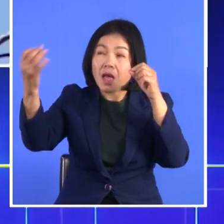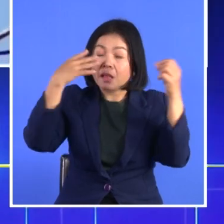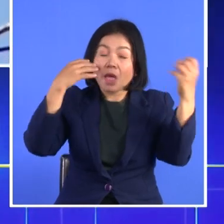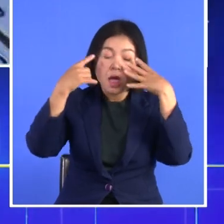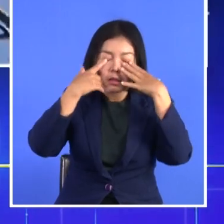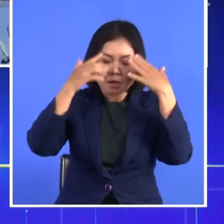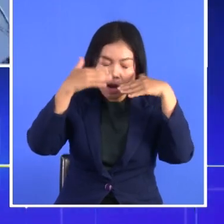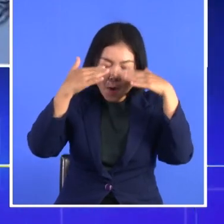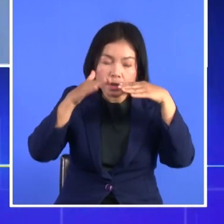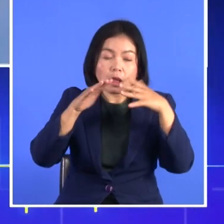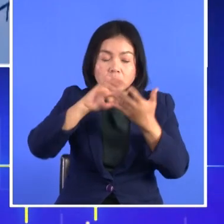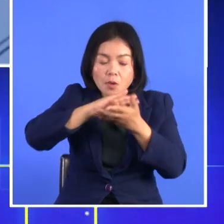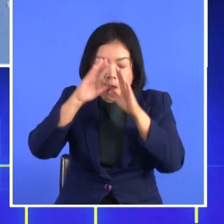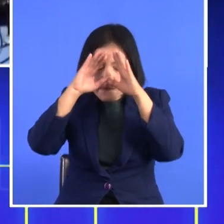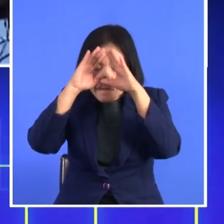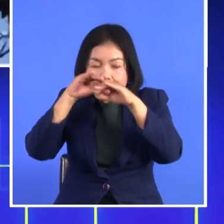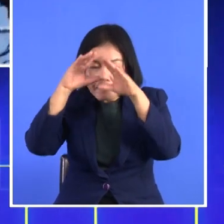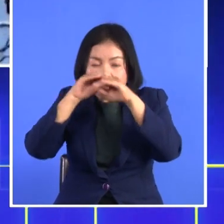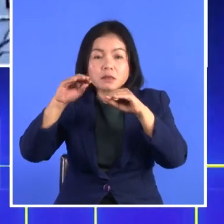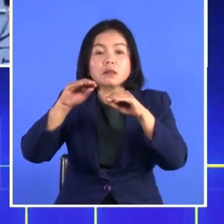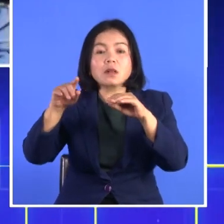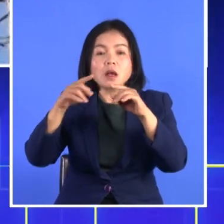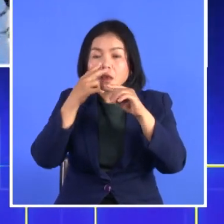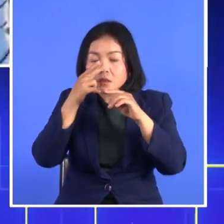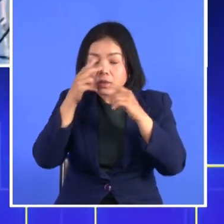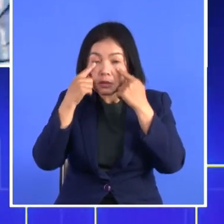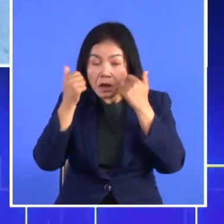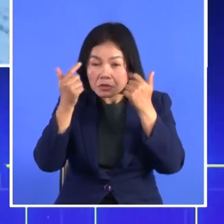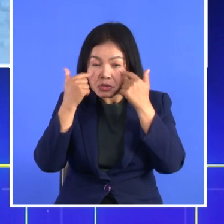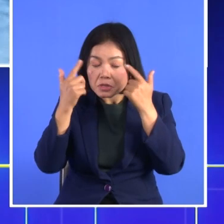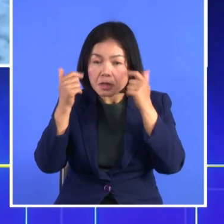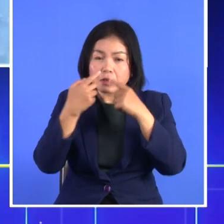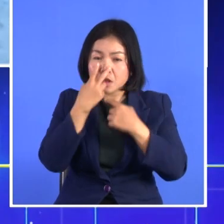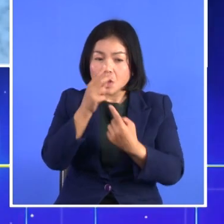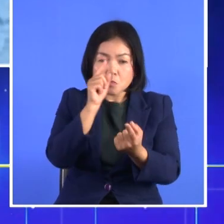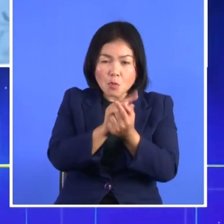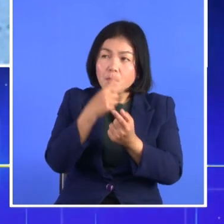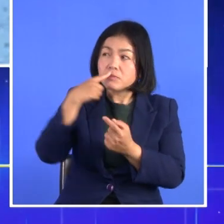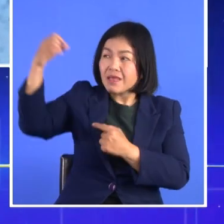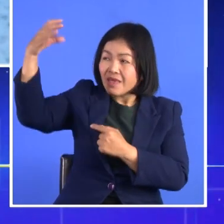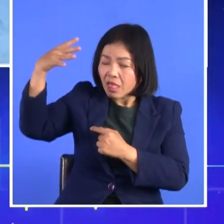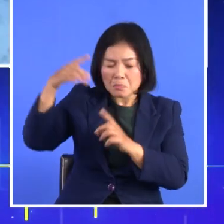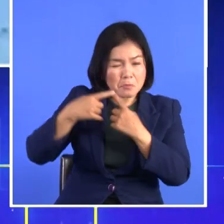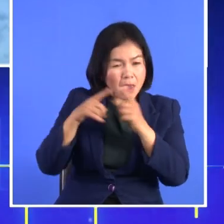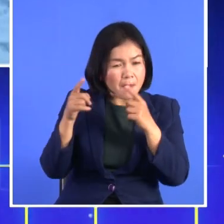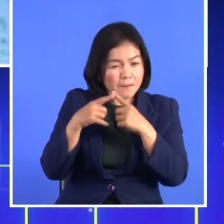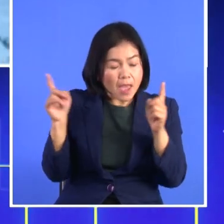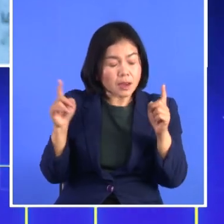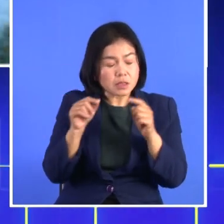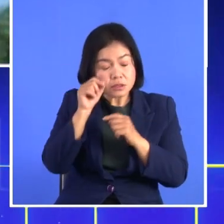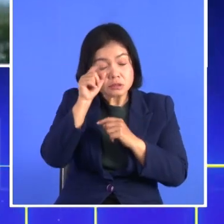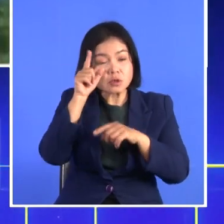อดเลยต้องไปลืมตาในที่ที่มืดๆแต่อันนี้มันเจอแบบนี้ก็แปลกดีอยู่เหมือนก ัน ก็ห้อยอยู่แบบนี้แต่ว่าที่ตื่นเร็วกว่า